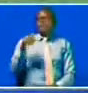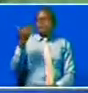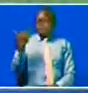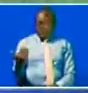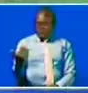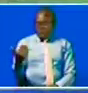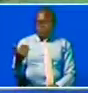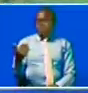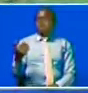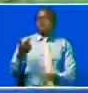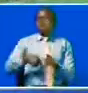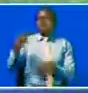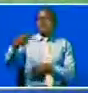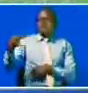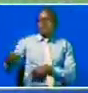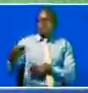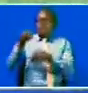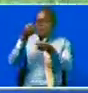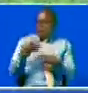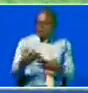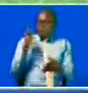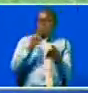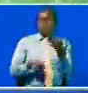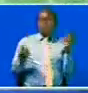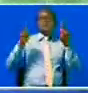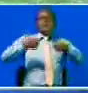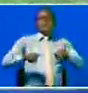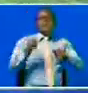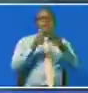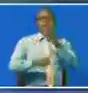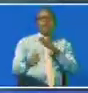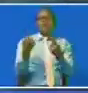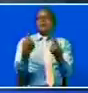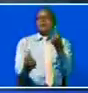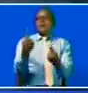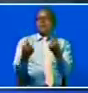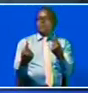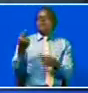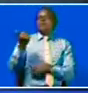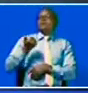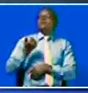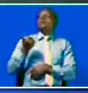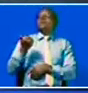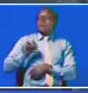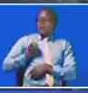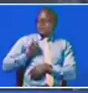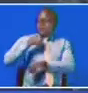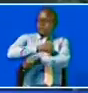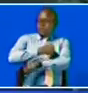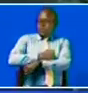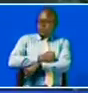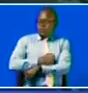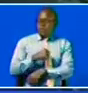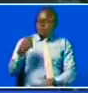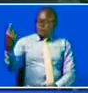shule ya wasichana ya Huruma, anatupa taswira ya hofu aliyopitia chini ya mpishi wa shule ya wasichana hii ya Huruma. He